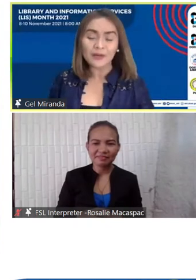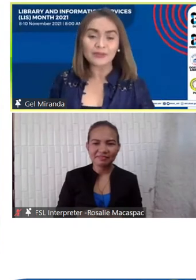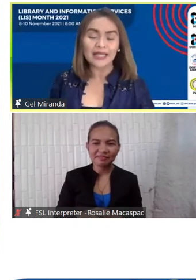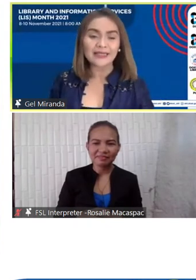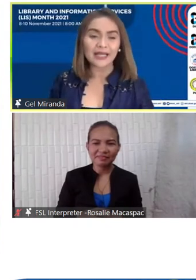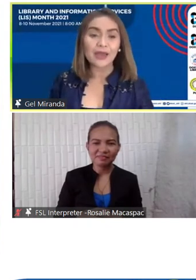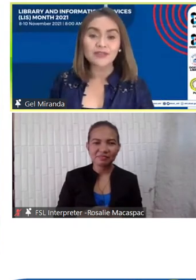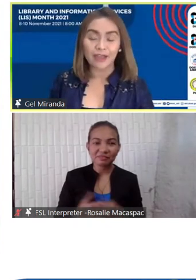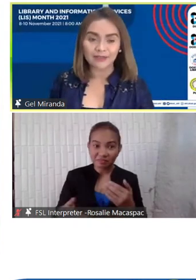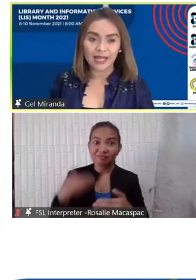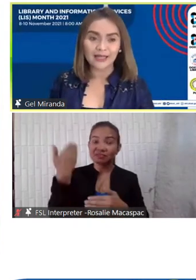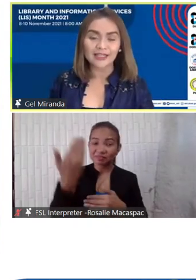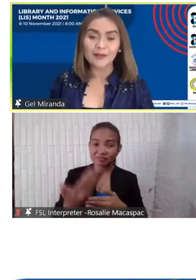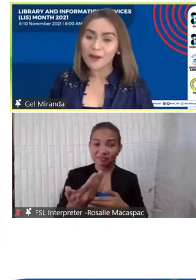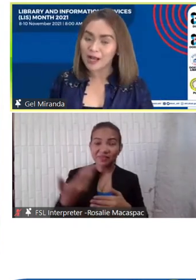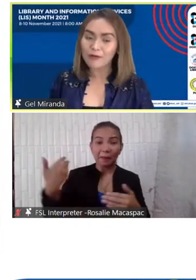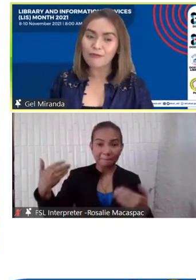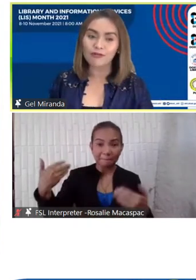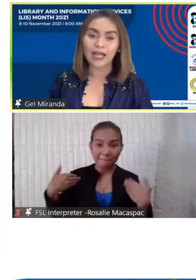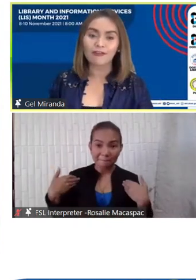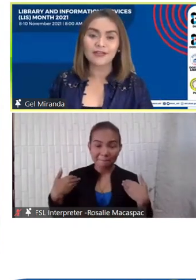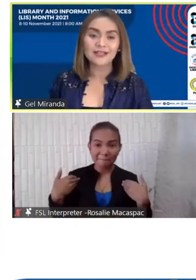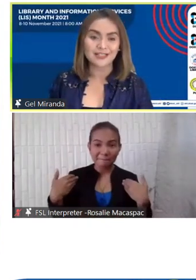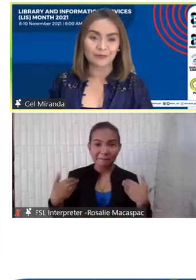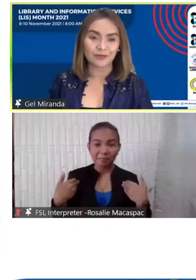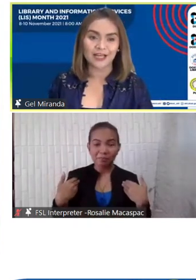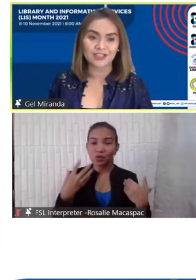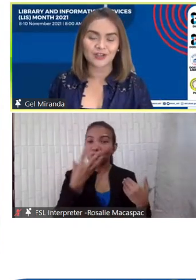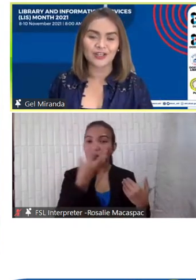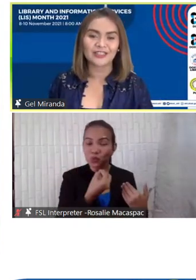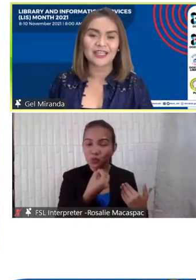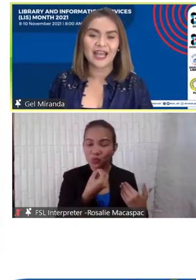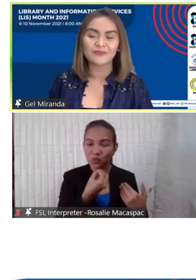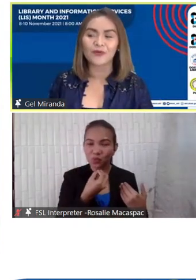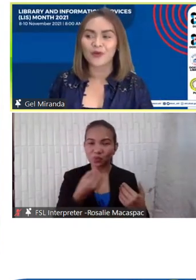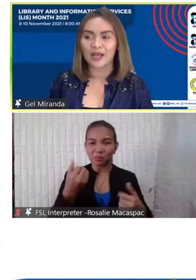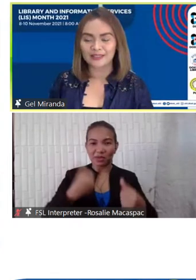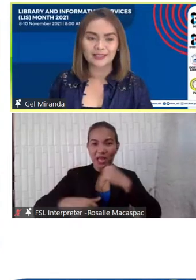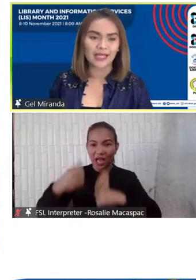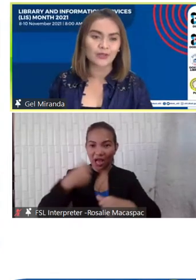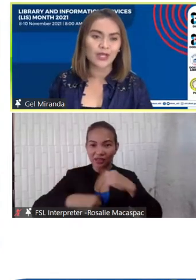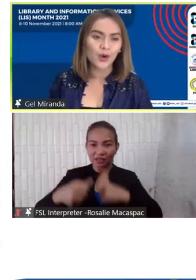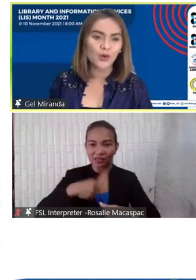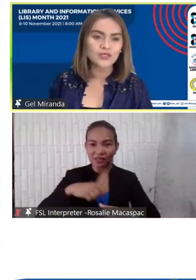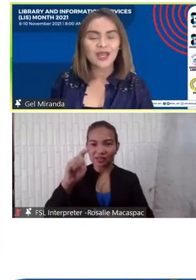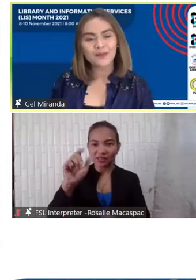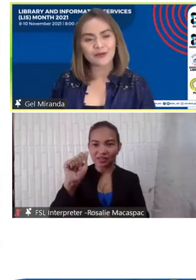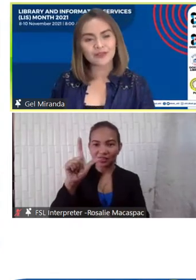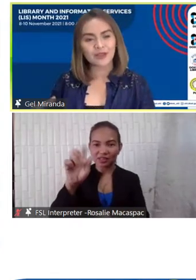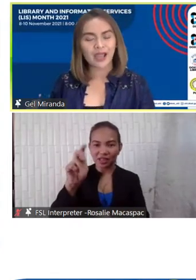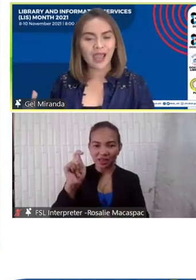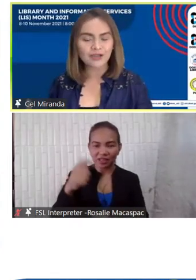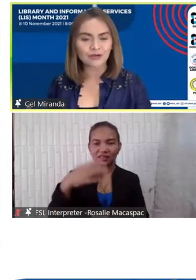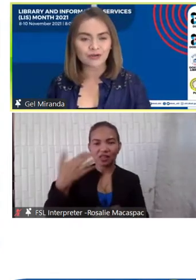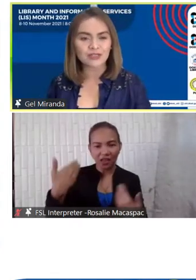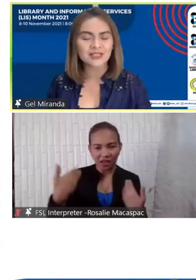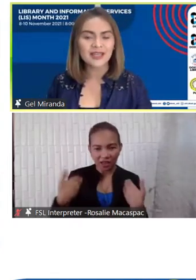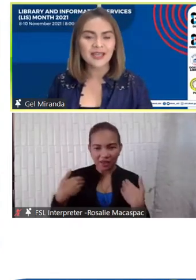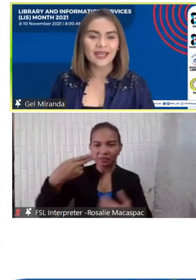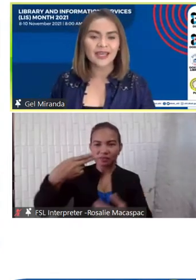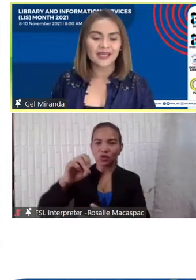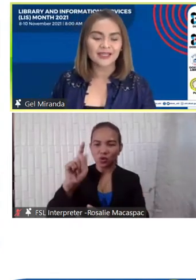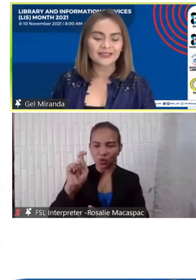Alright, syempre, importante, meron tayong talent kapag kabubuo tayo ng isang production. Yan po yung ating tinatawag na host, meron tayong mga